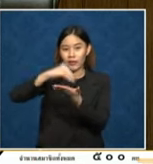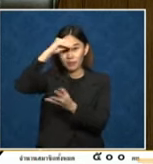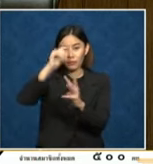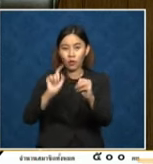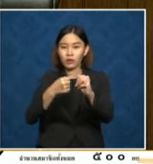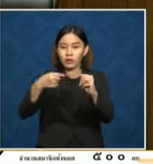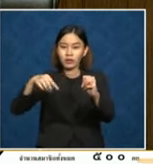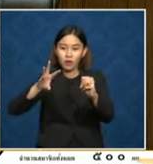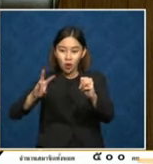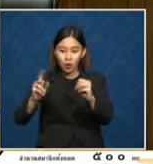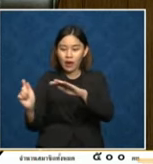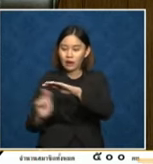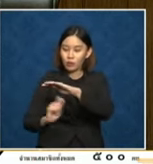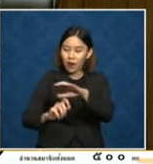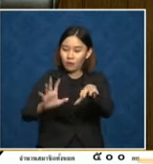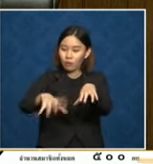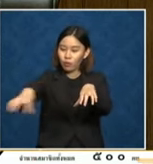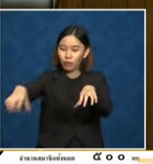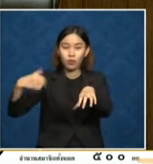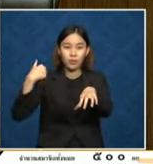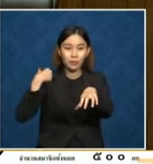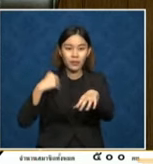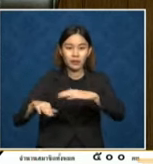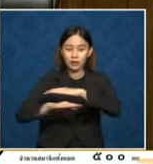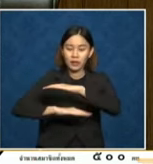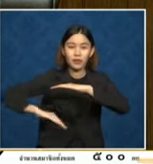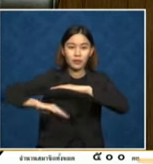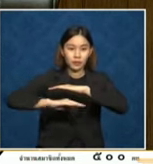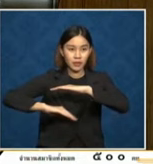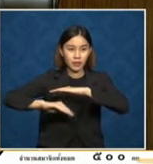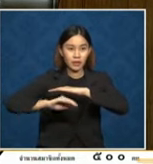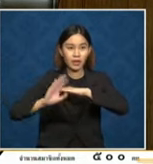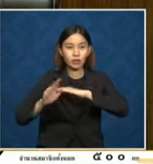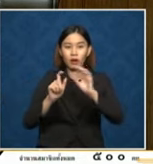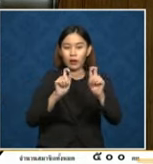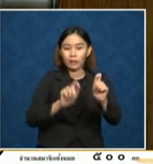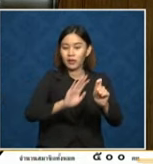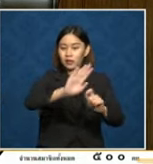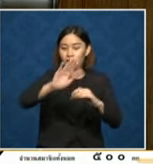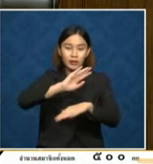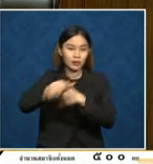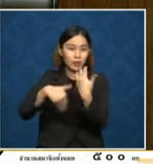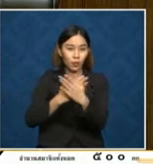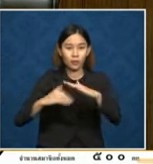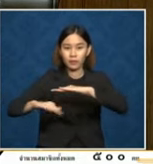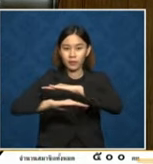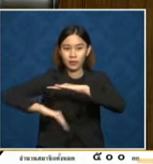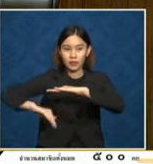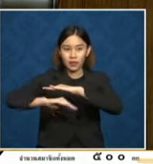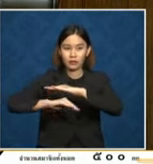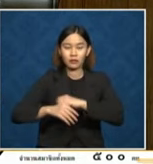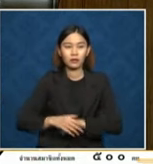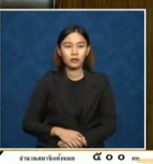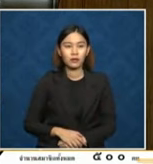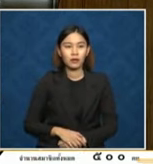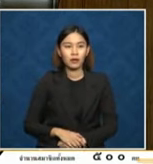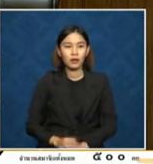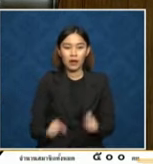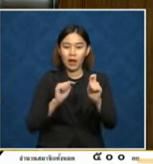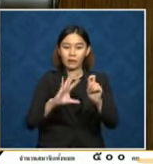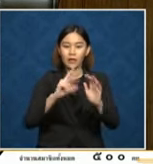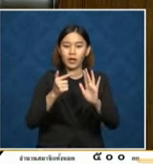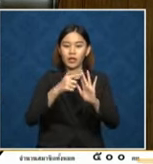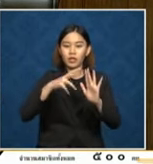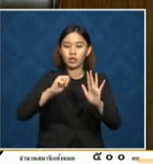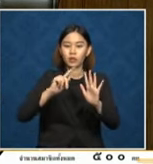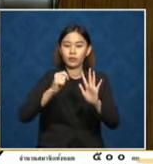งเรียนอนุบาลซึ่งเป็นพื้นฐานของแต่ละอำเภอท่านประธานครับเหลือเชื่ออำเภอชุมตะบ